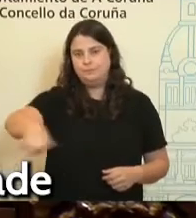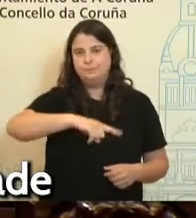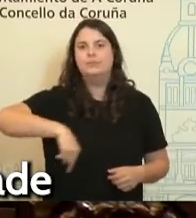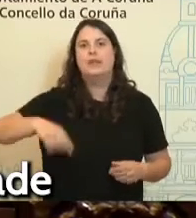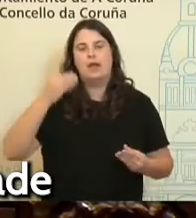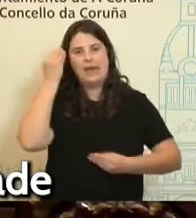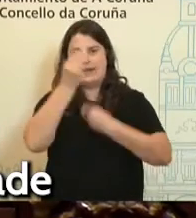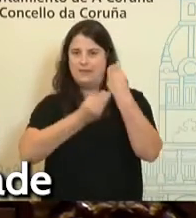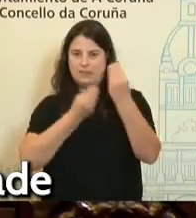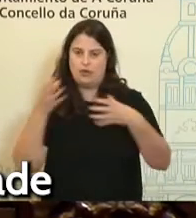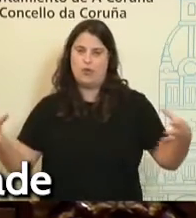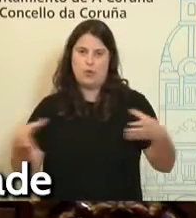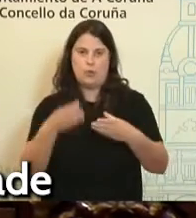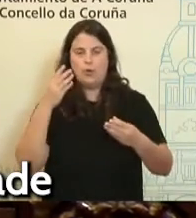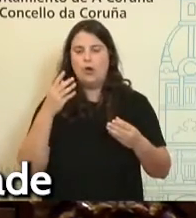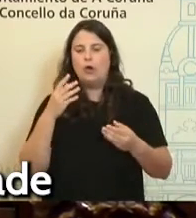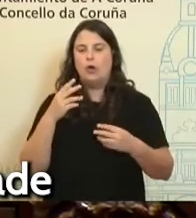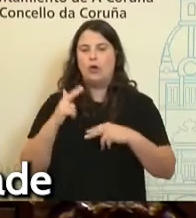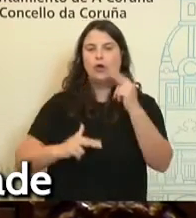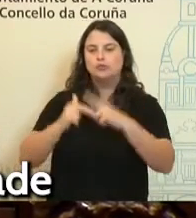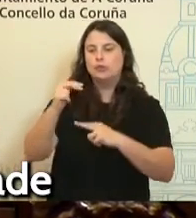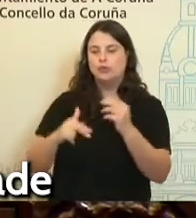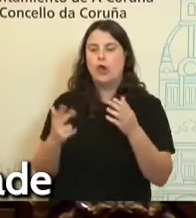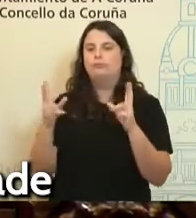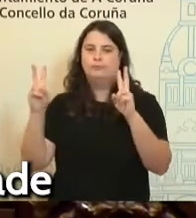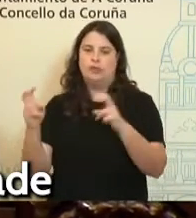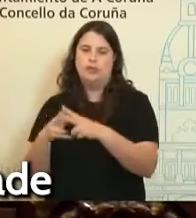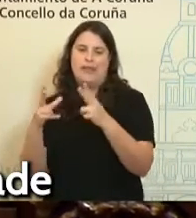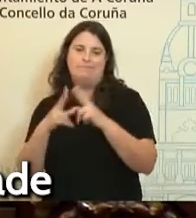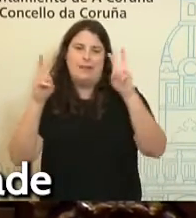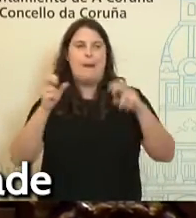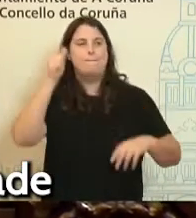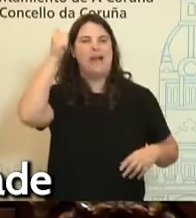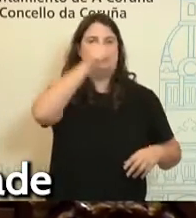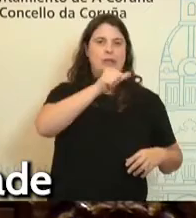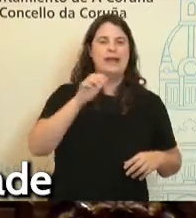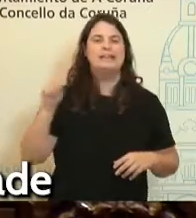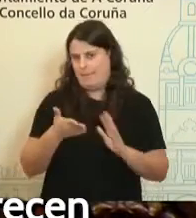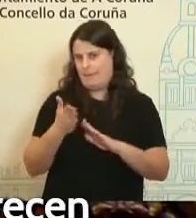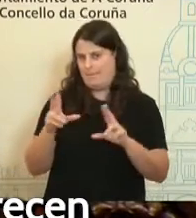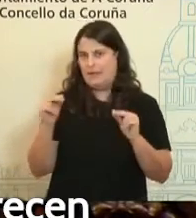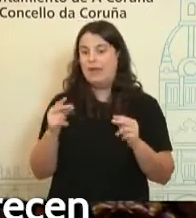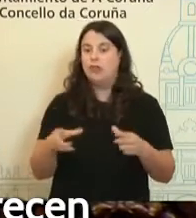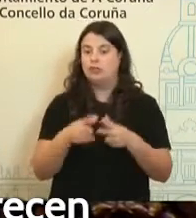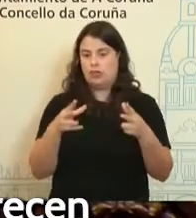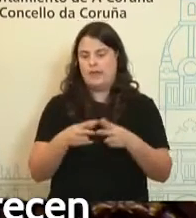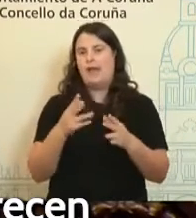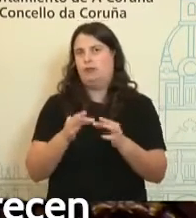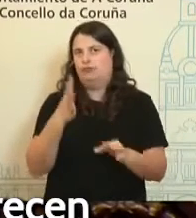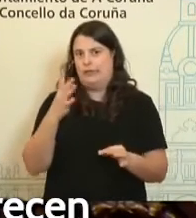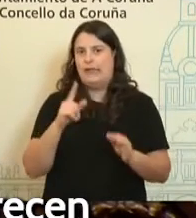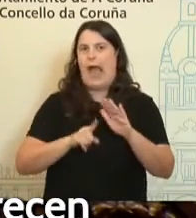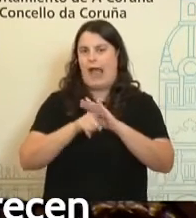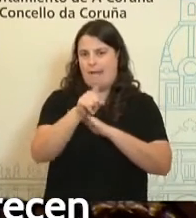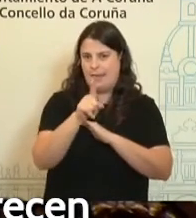reflexión sobre a construción social que hai da masculinidade e tamén da feminidade. A sociedade está